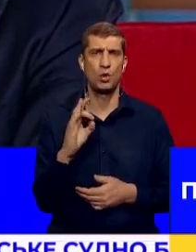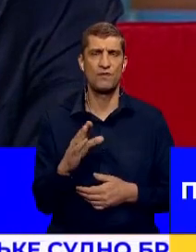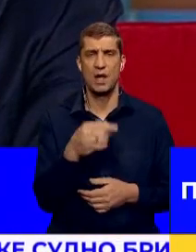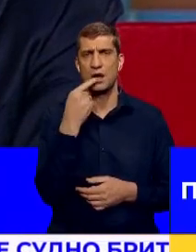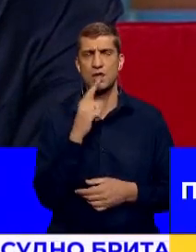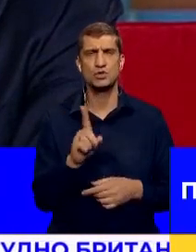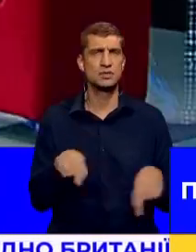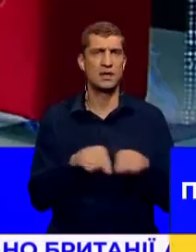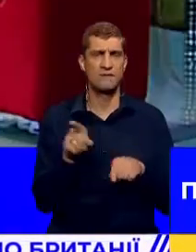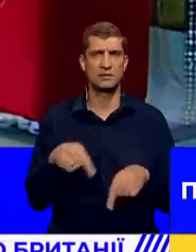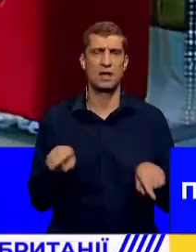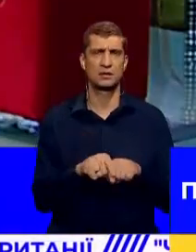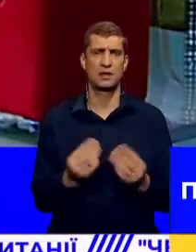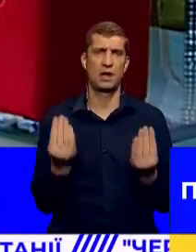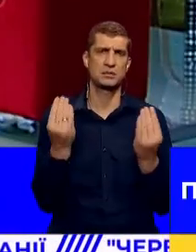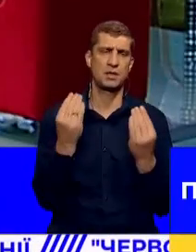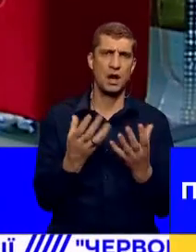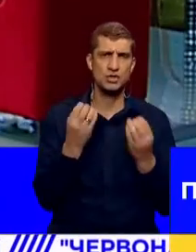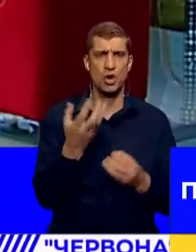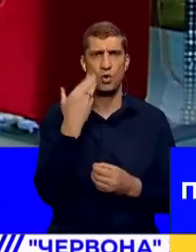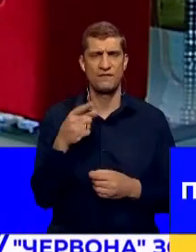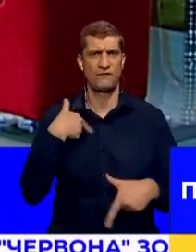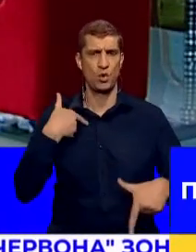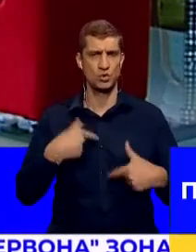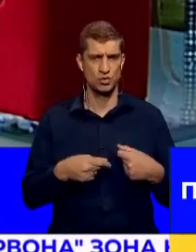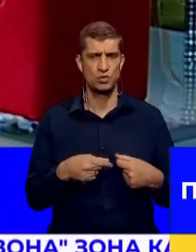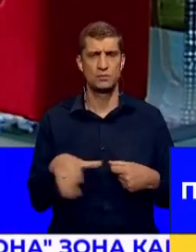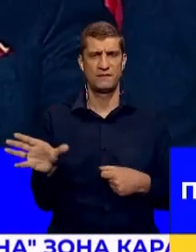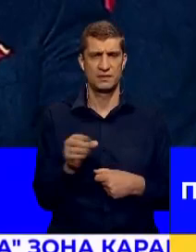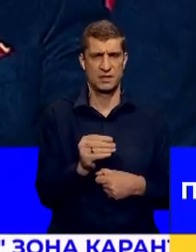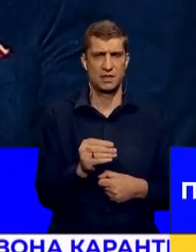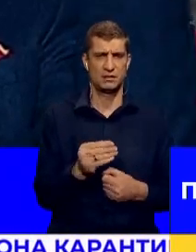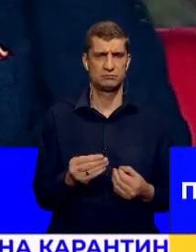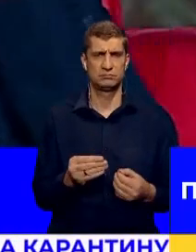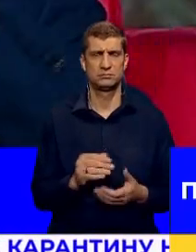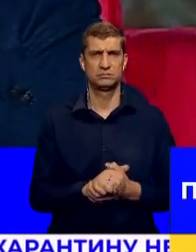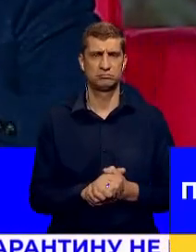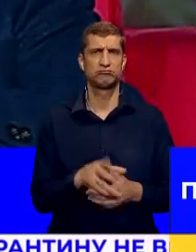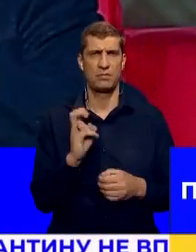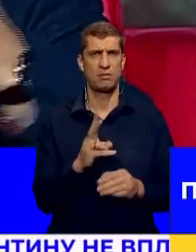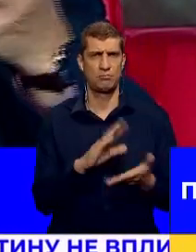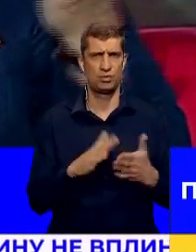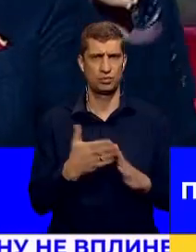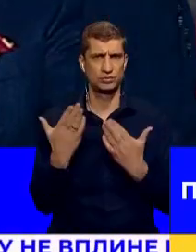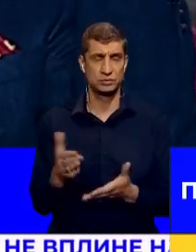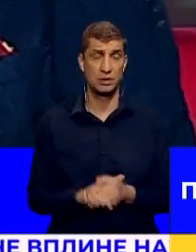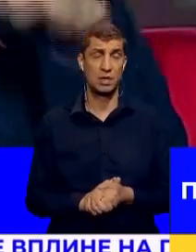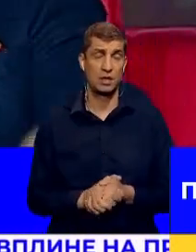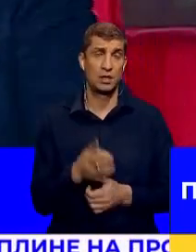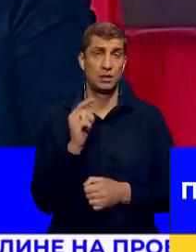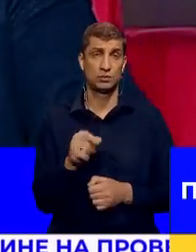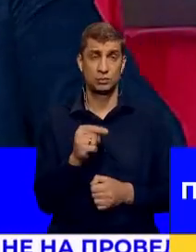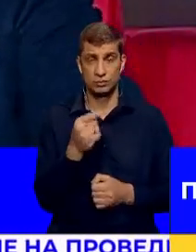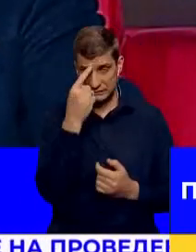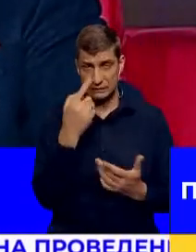таке, знаєте, він такий респектабельний ще, коли він в костюмі, там все, ну так, чин-чином. Але тут